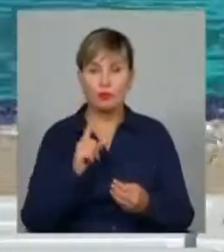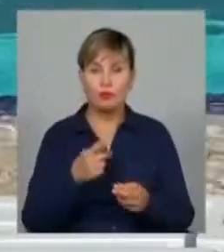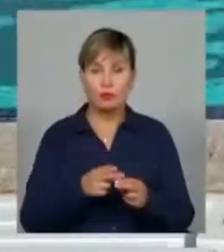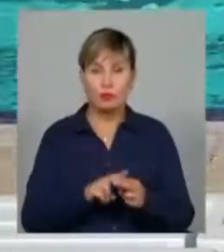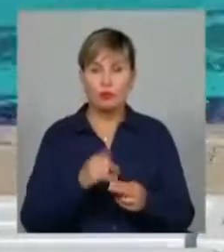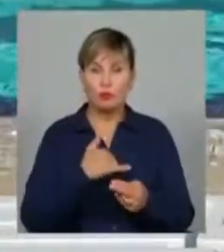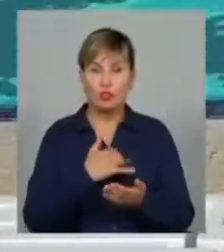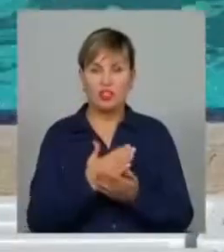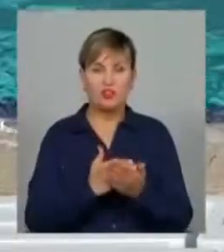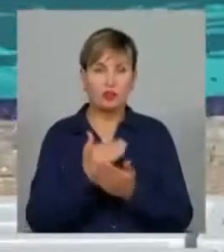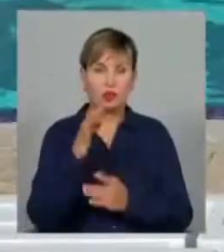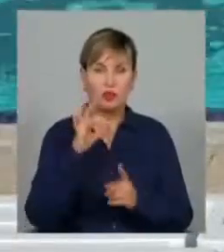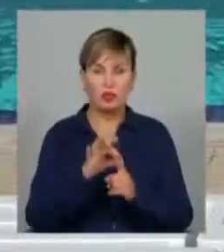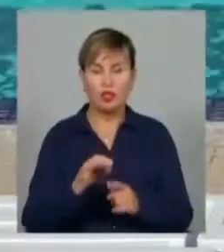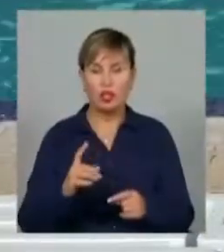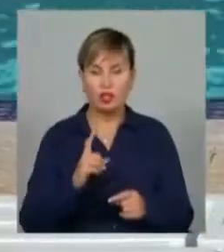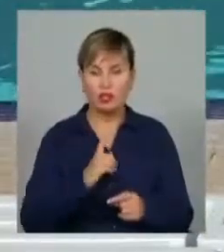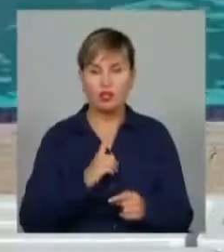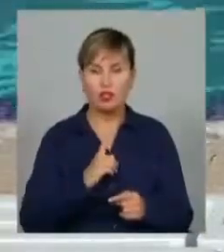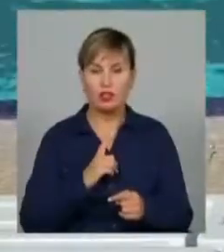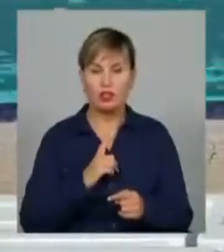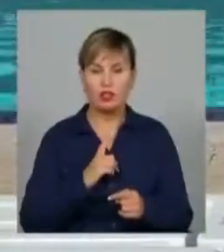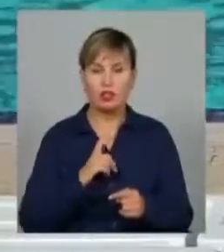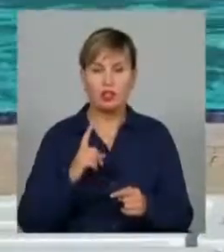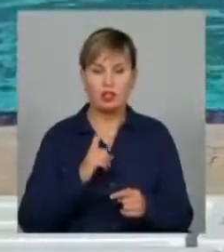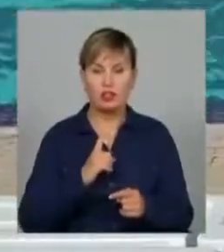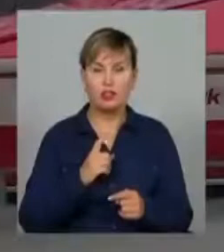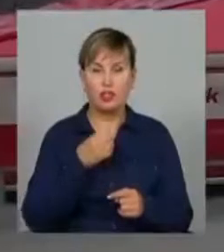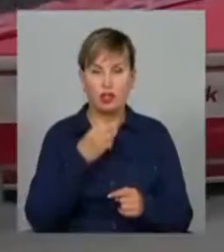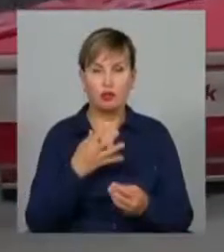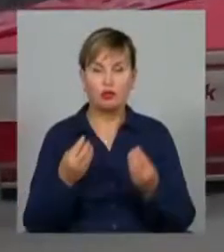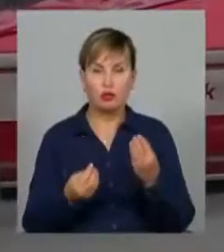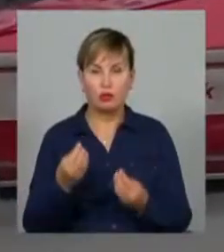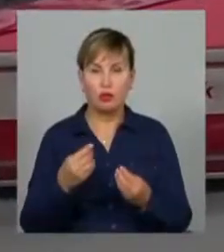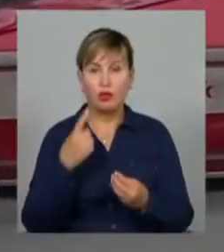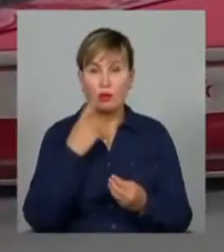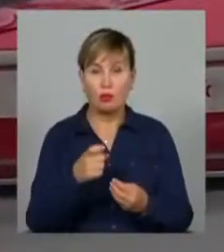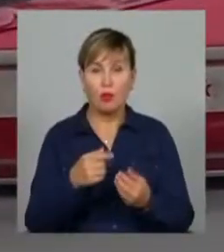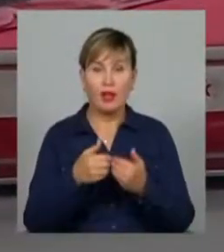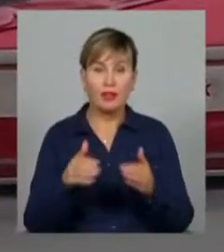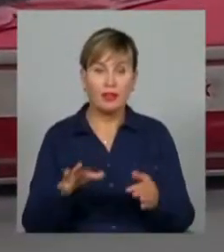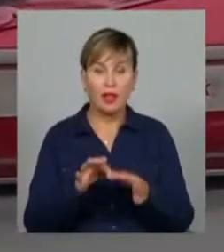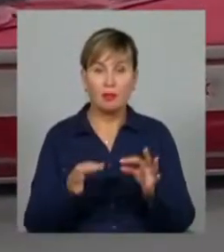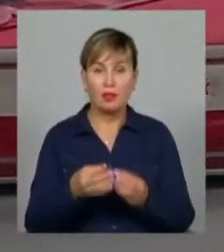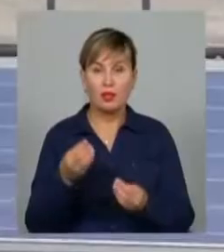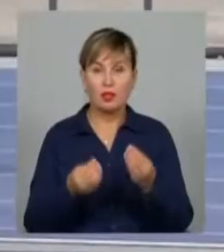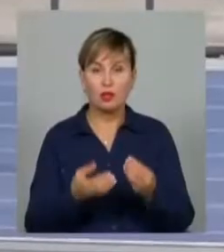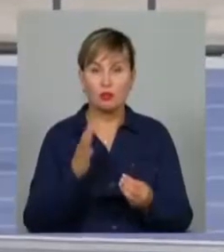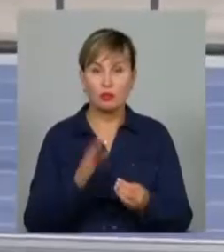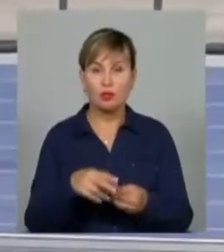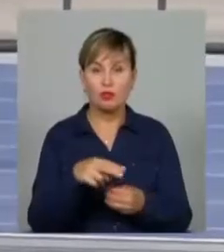цели, ожидания. Ожидаем хорошую игру. Напомню, открытие Олимпийских игр